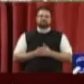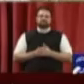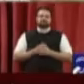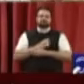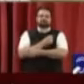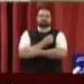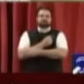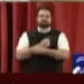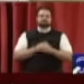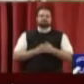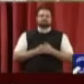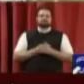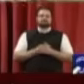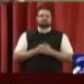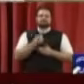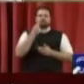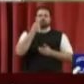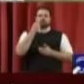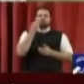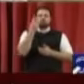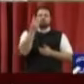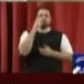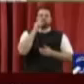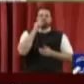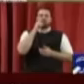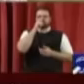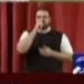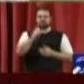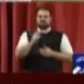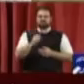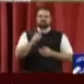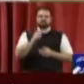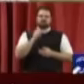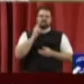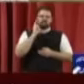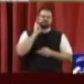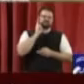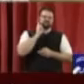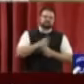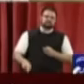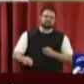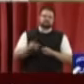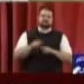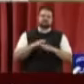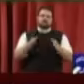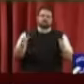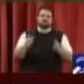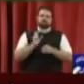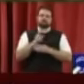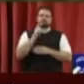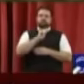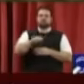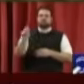Dar o vorbă real rănește mai mult decât o sabia scuțită. Da. Am mai spus eu cuvântul, este ca o